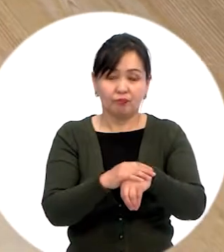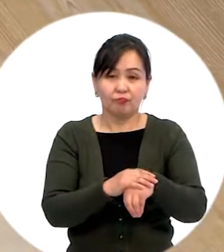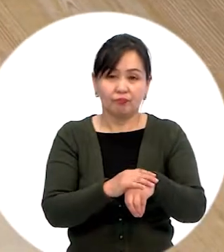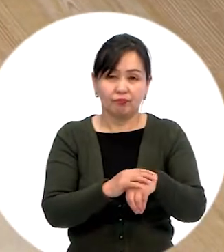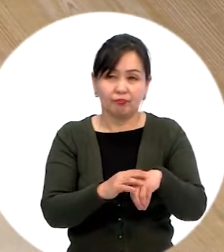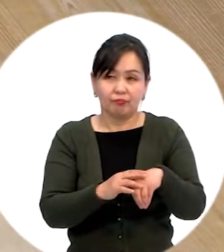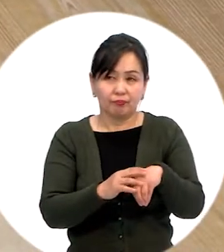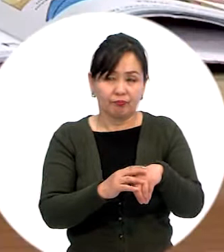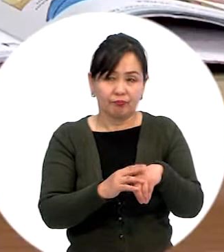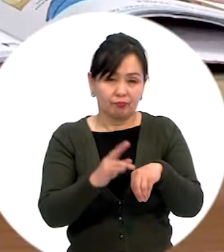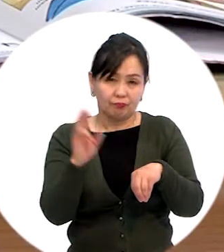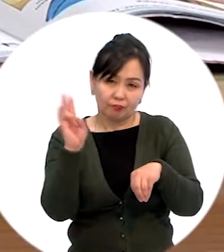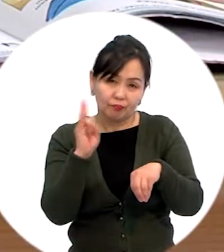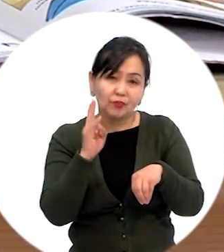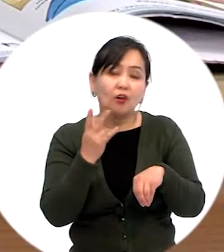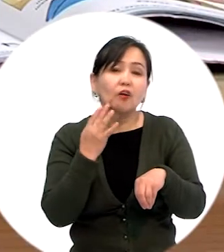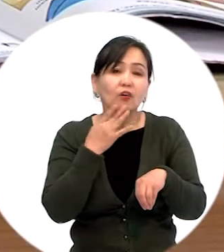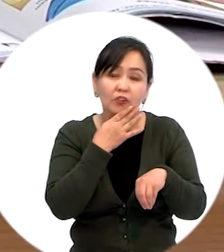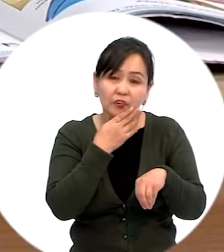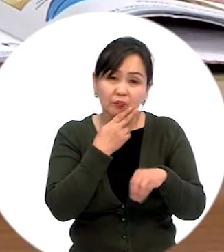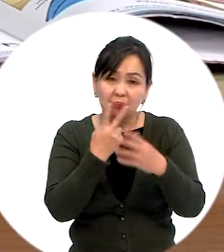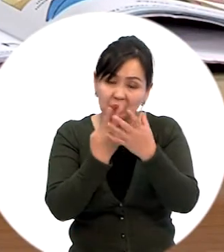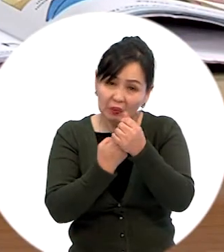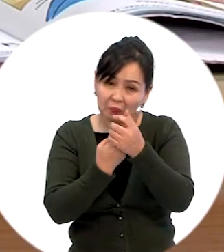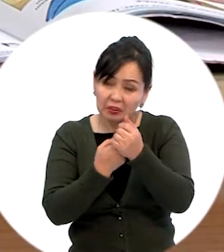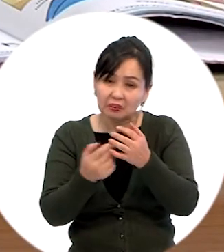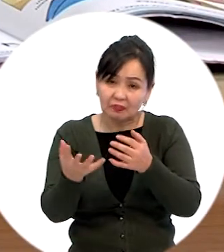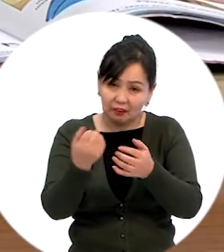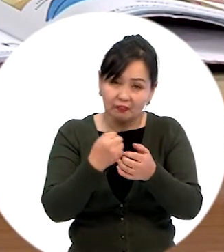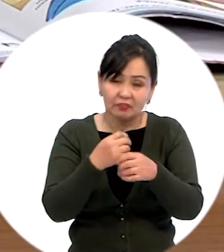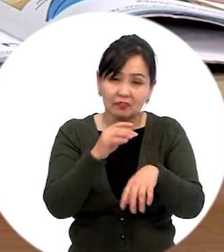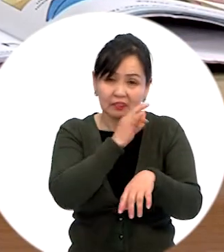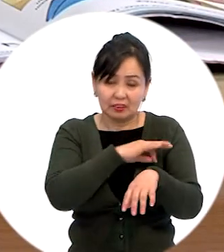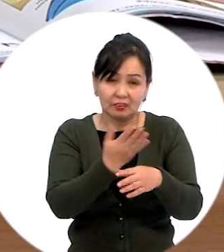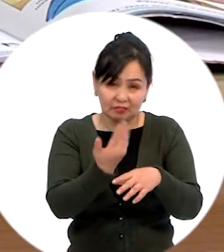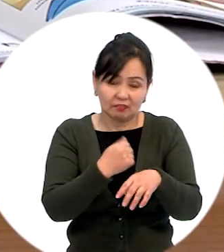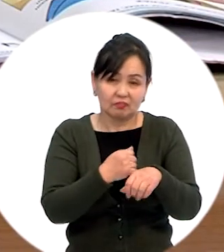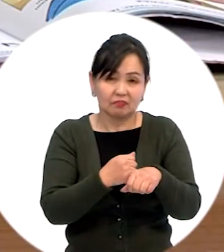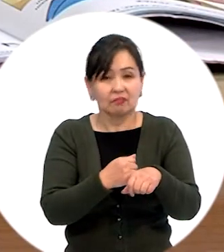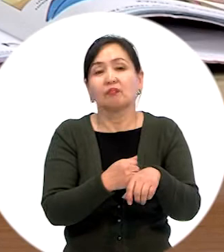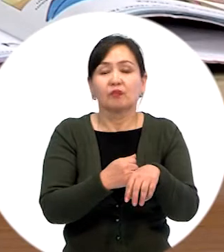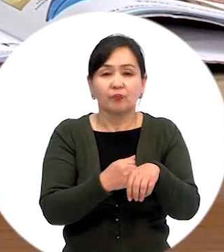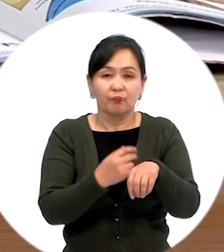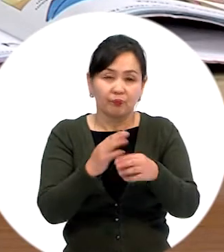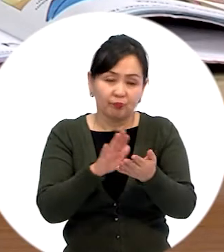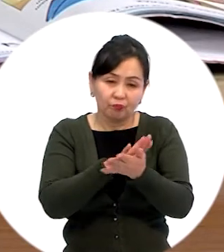бас ногоон өнгөө ашиглана.